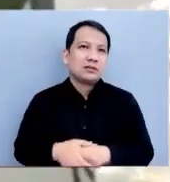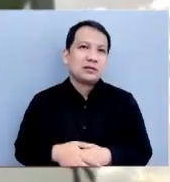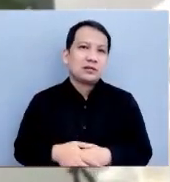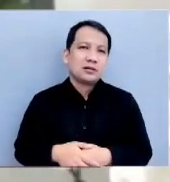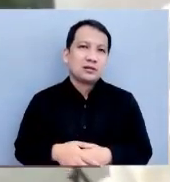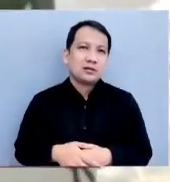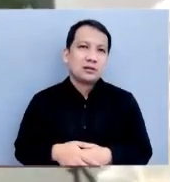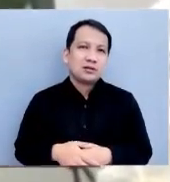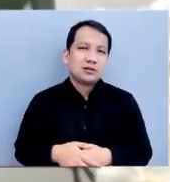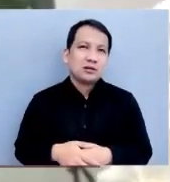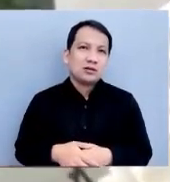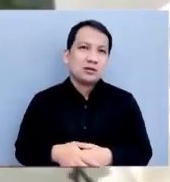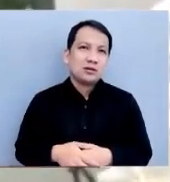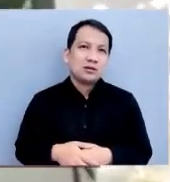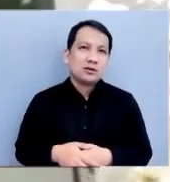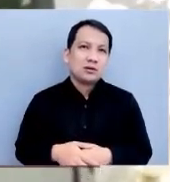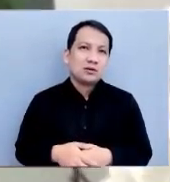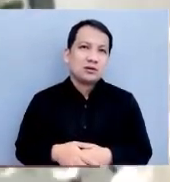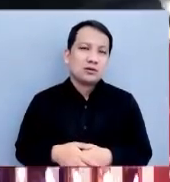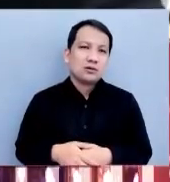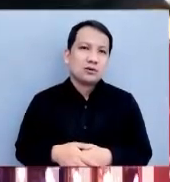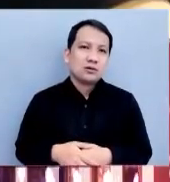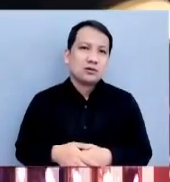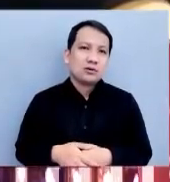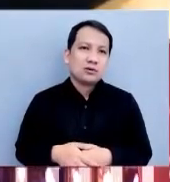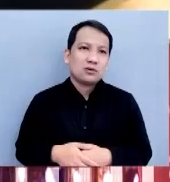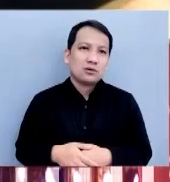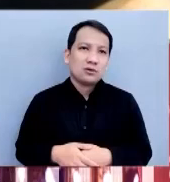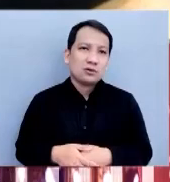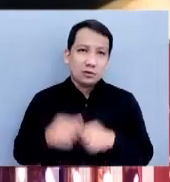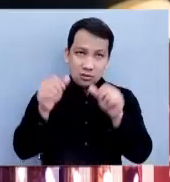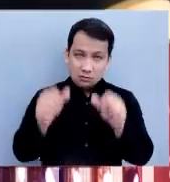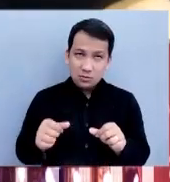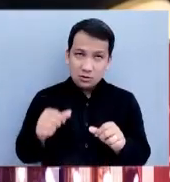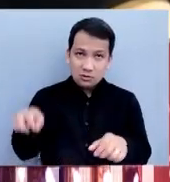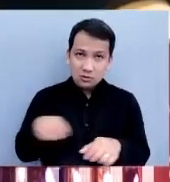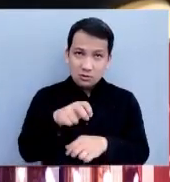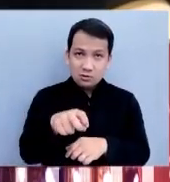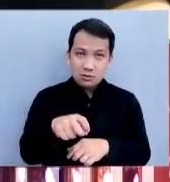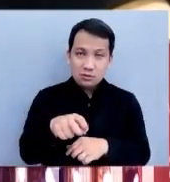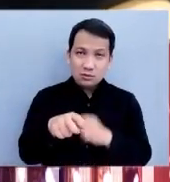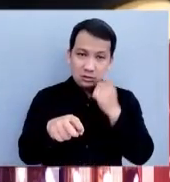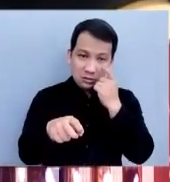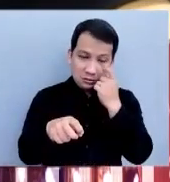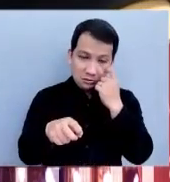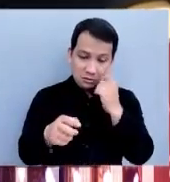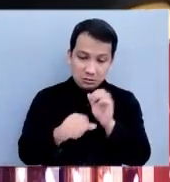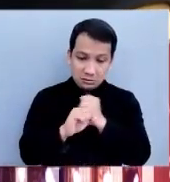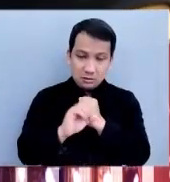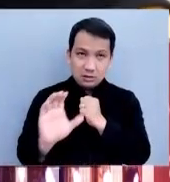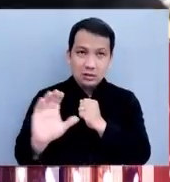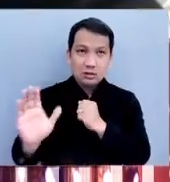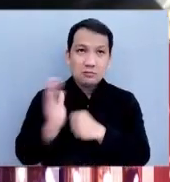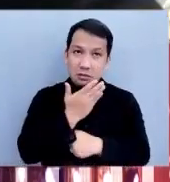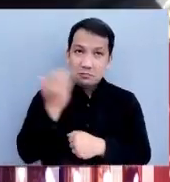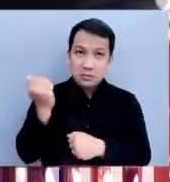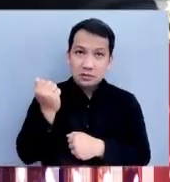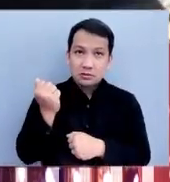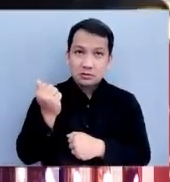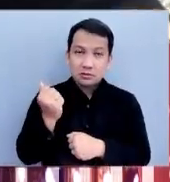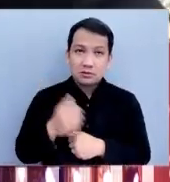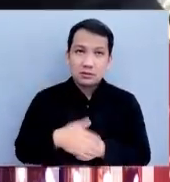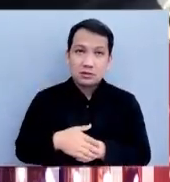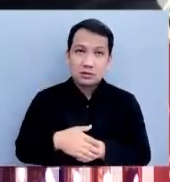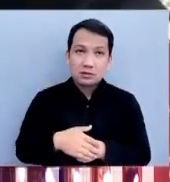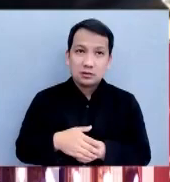answer, we all suppose that the point of a tourism campaign is to present the best foot forward of